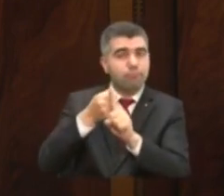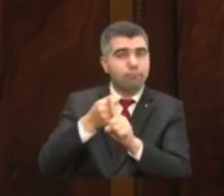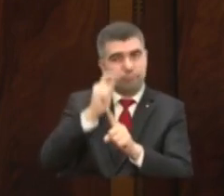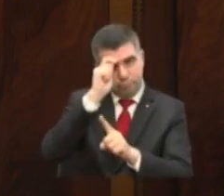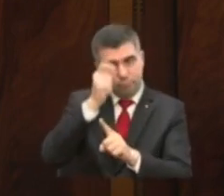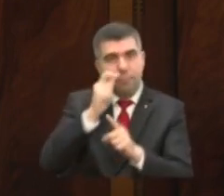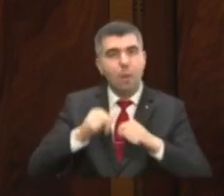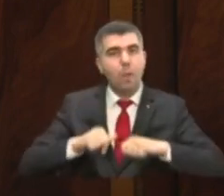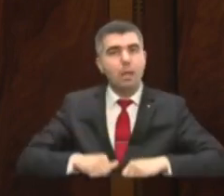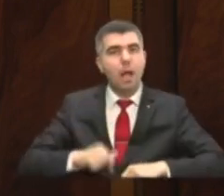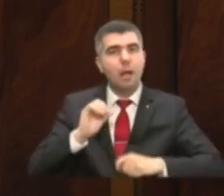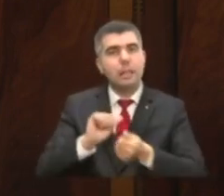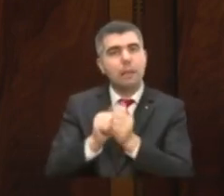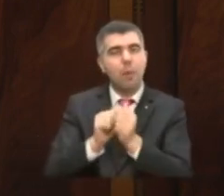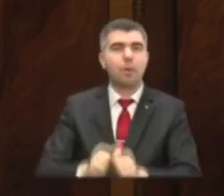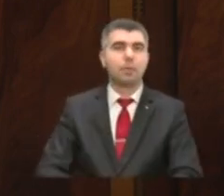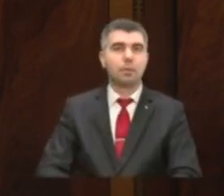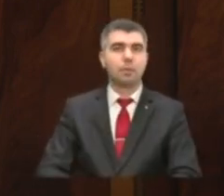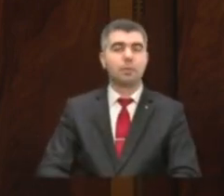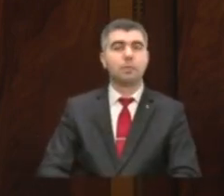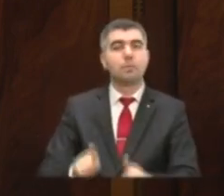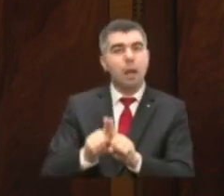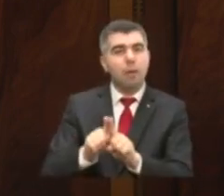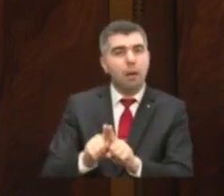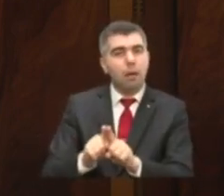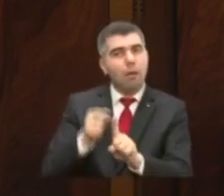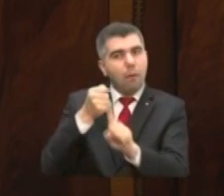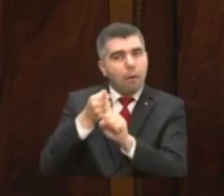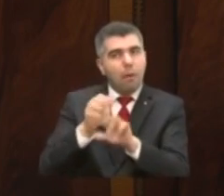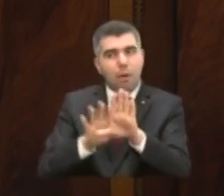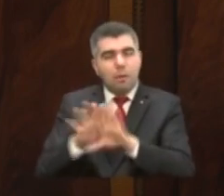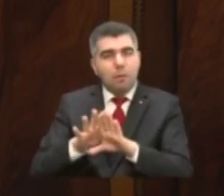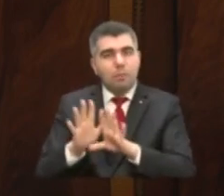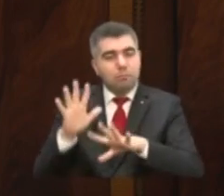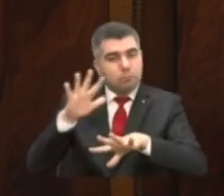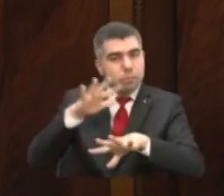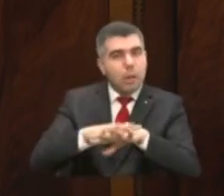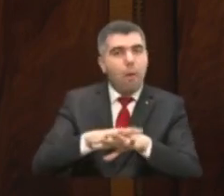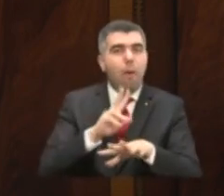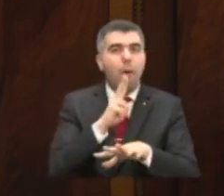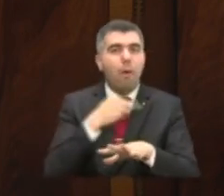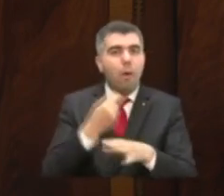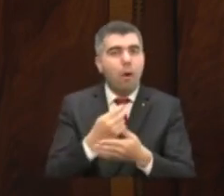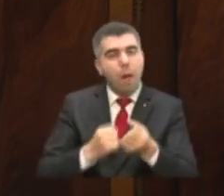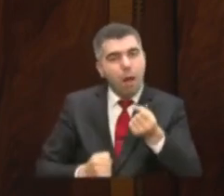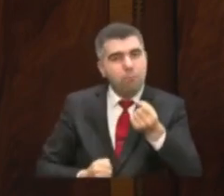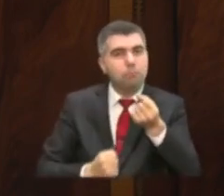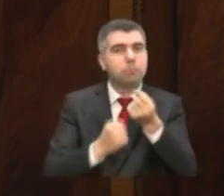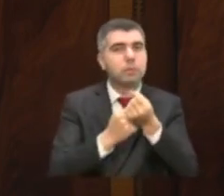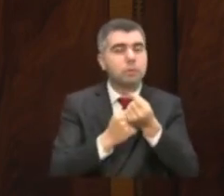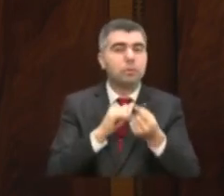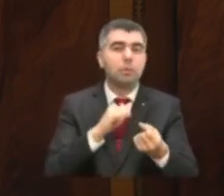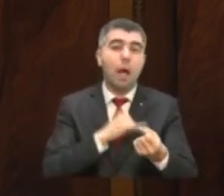والرياضة. هذا مشكل جميع سيد رئيس الحكومة، لا بد من تضافر جهود الحكومة كاملة للنهوض بأوضاع الشباب كما جاء في البرنامج